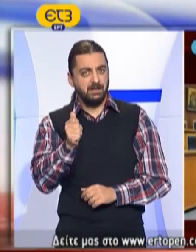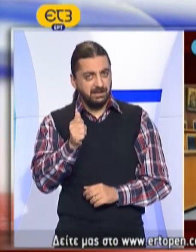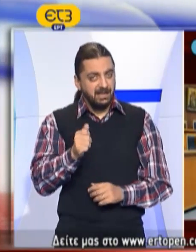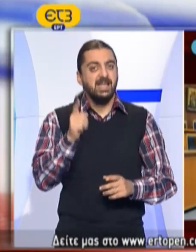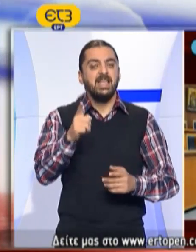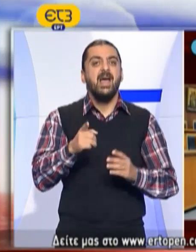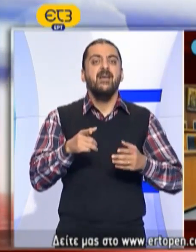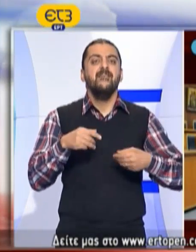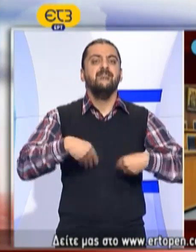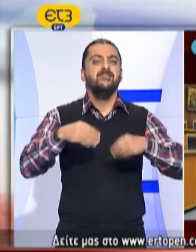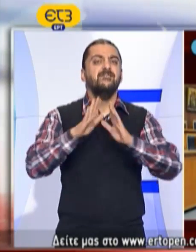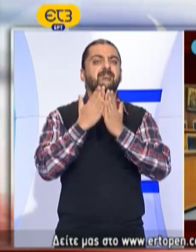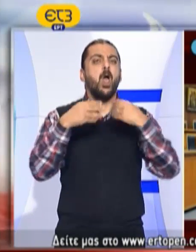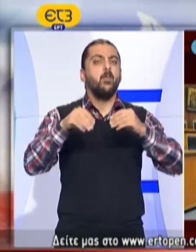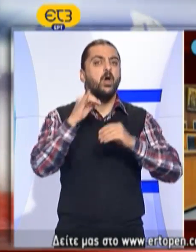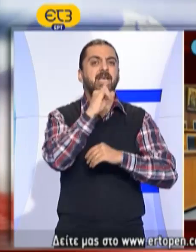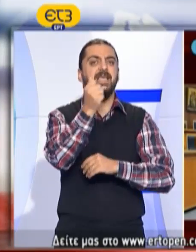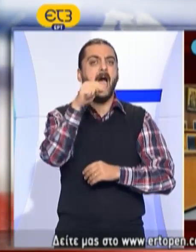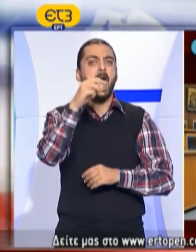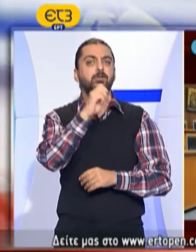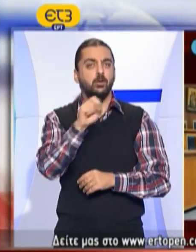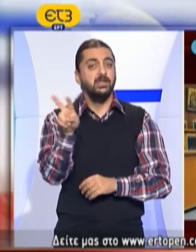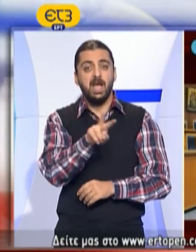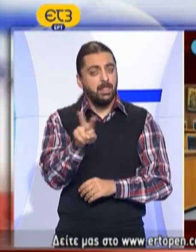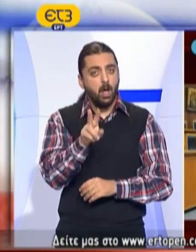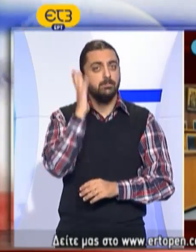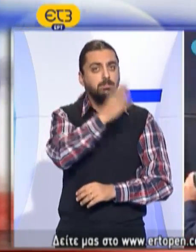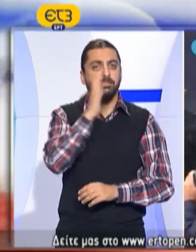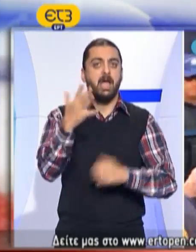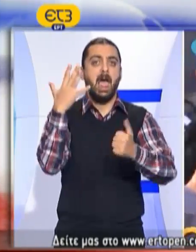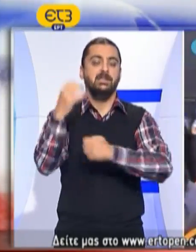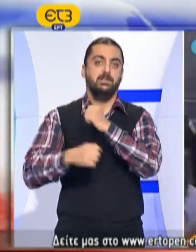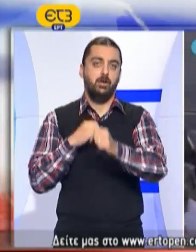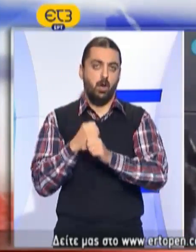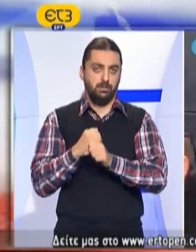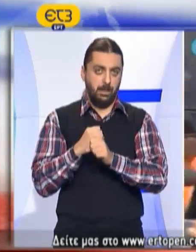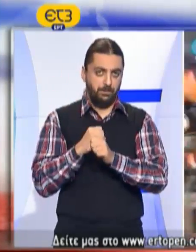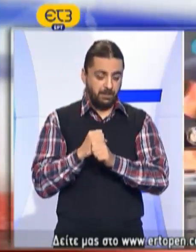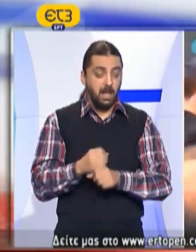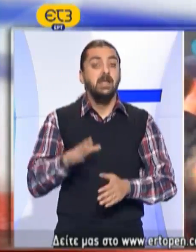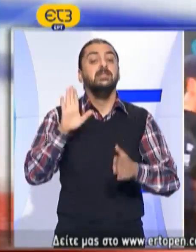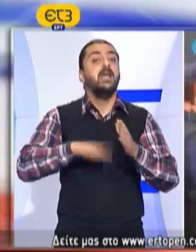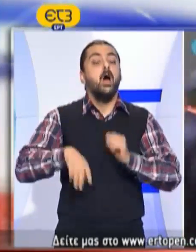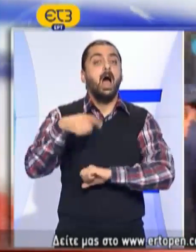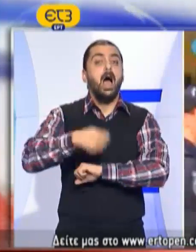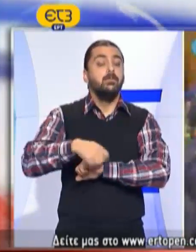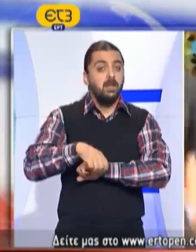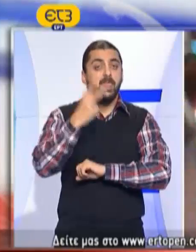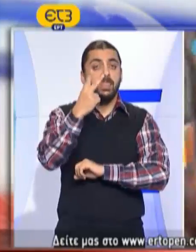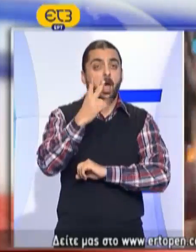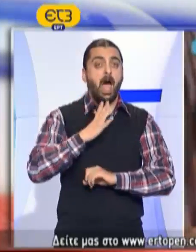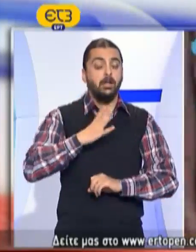βιβλιοπωλείου Ιαννός Νίκος Καρατζάς, και οι δύο με 6 έτη. Τέλος, με την απόφασή του το δικαστήριο κήρυξε αθώους